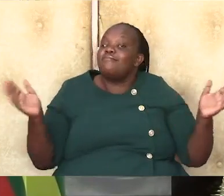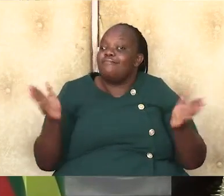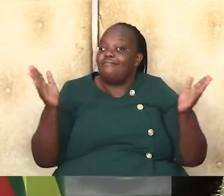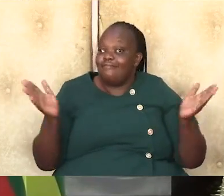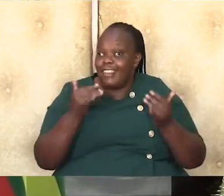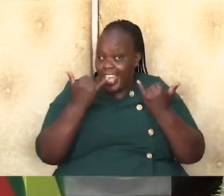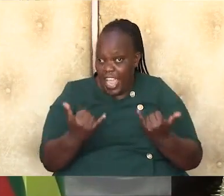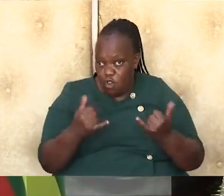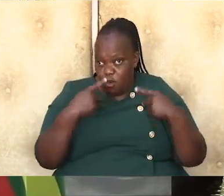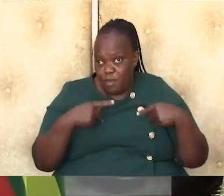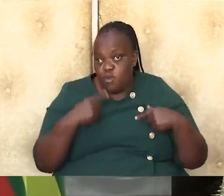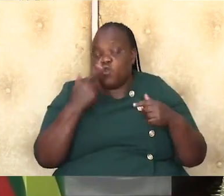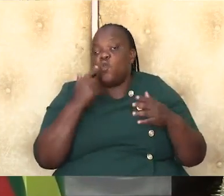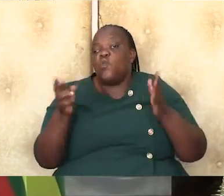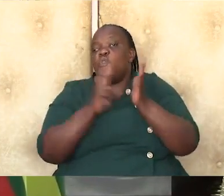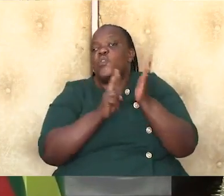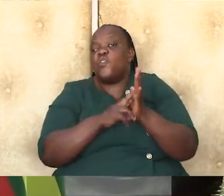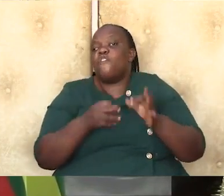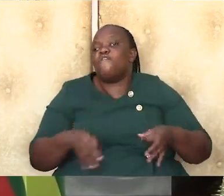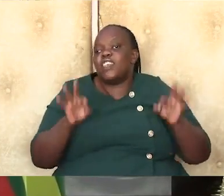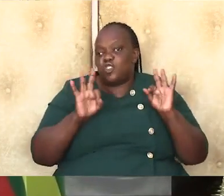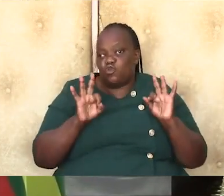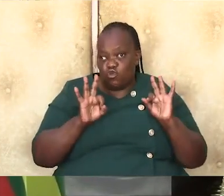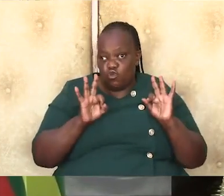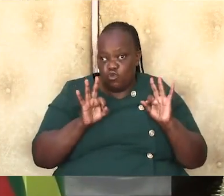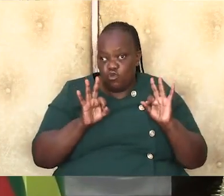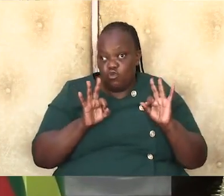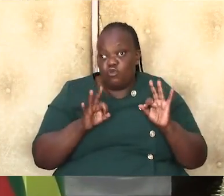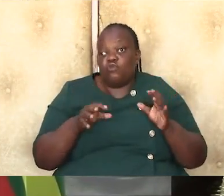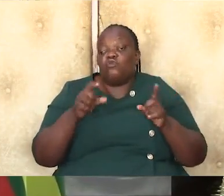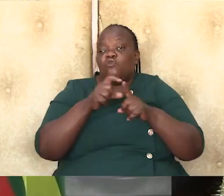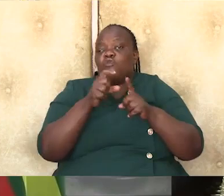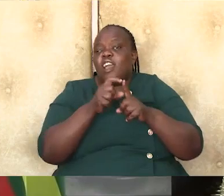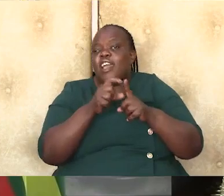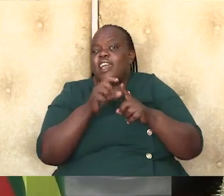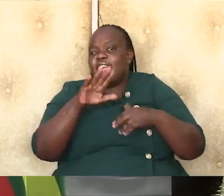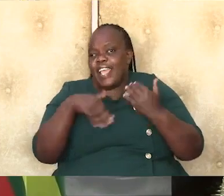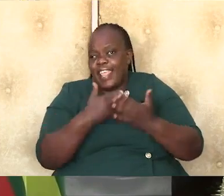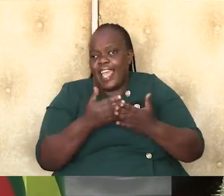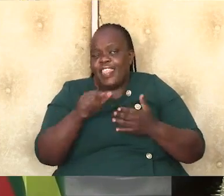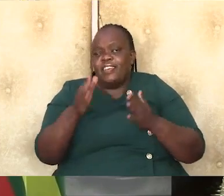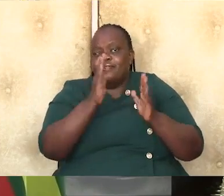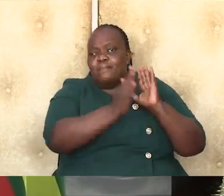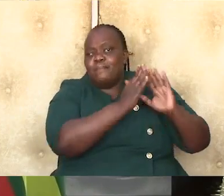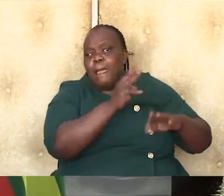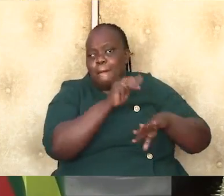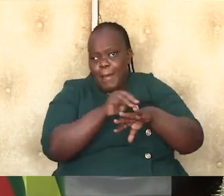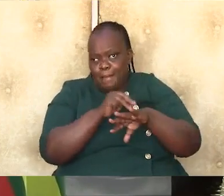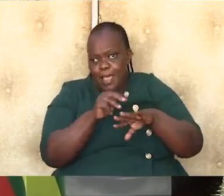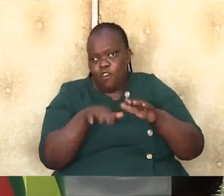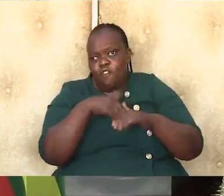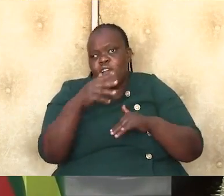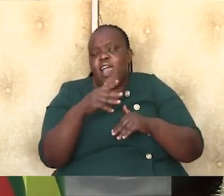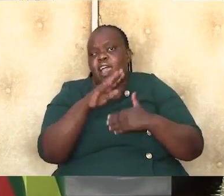sasa hivi wale ambao wameweza kujisajili rasmi na SIM card Kenya nzima, hapa nchini mpango huu wa M-Pesa ni zaidi